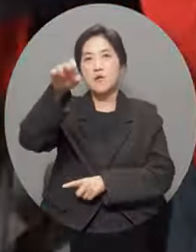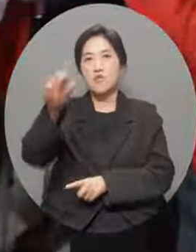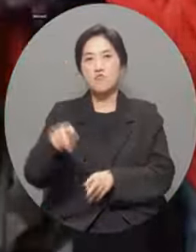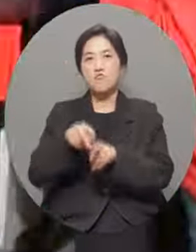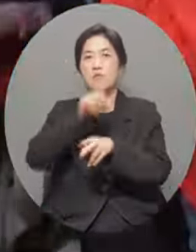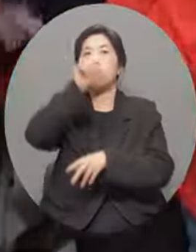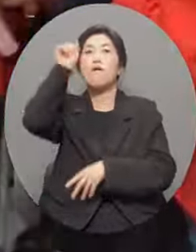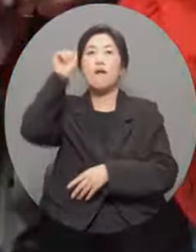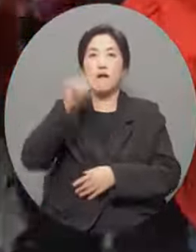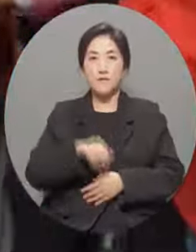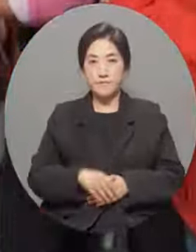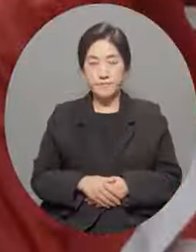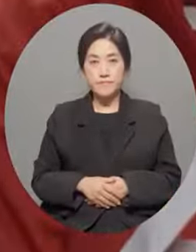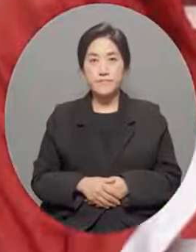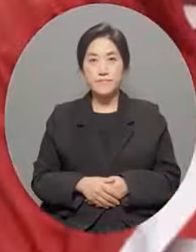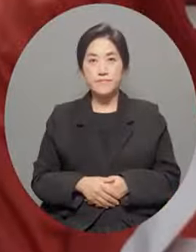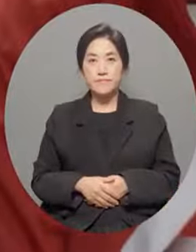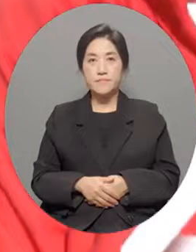후보가 당선됐습니다.